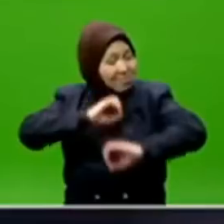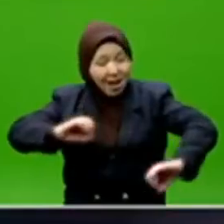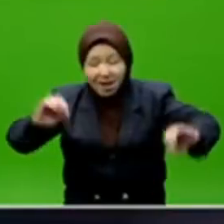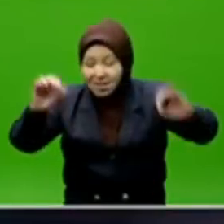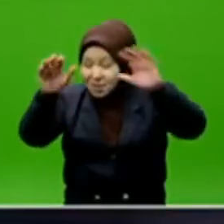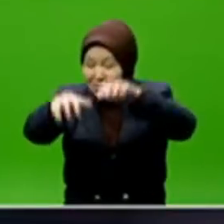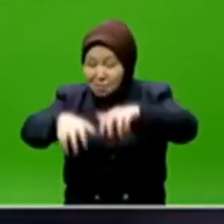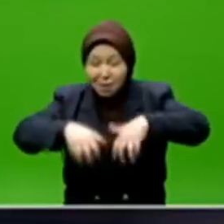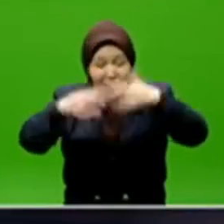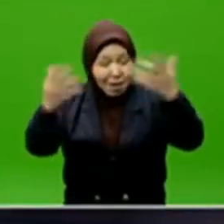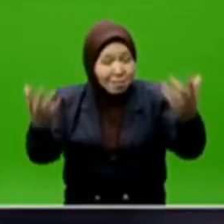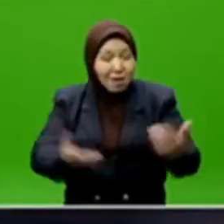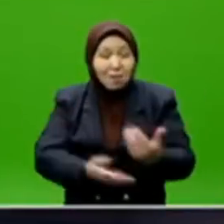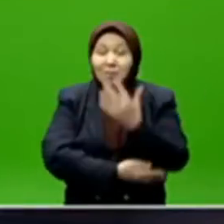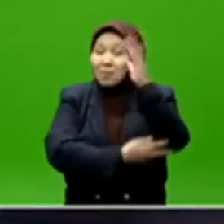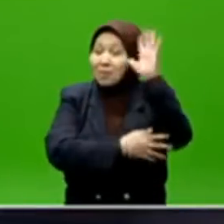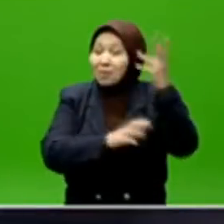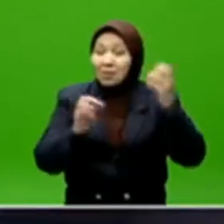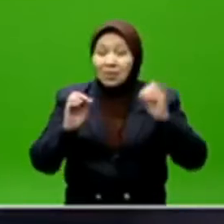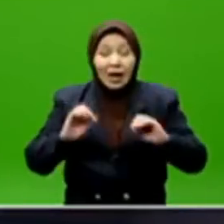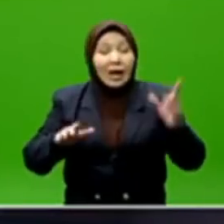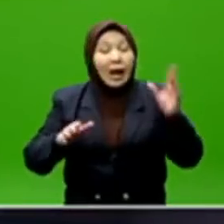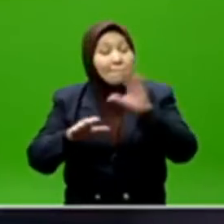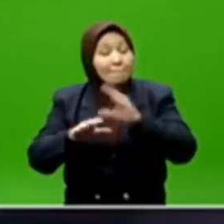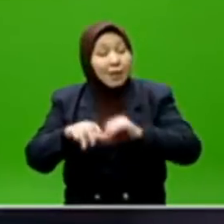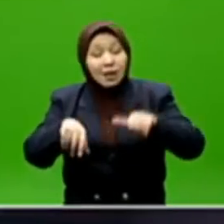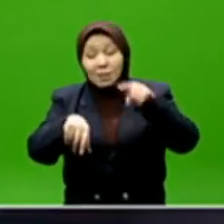tumbuh-tumbuhan, dan pada waktu itu